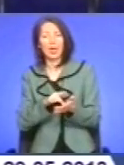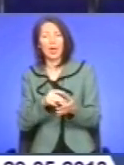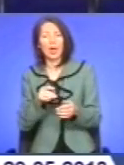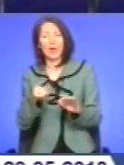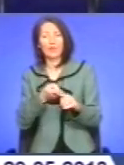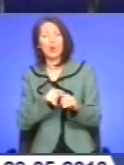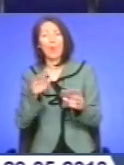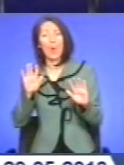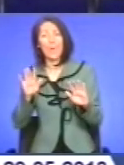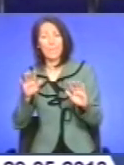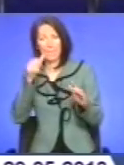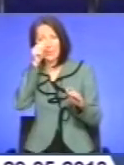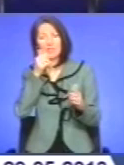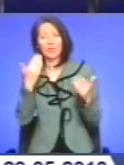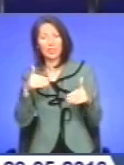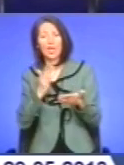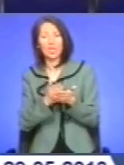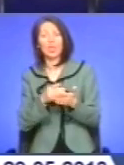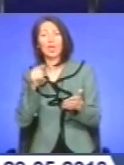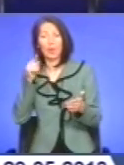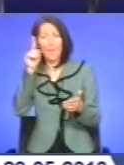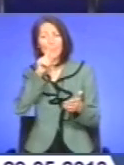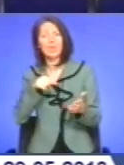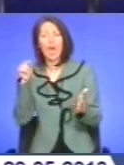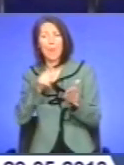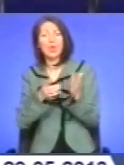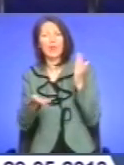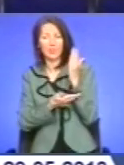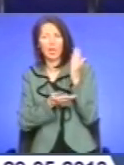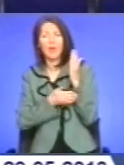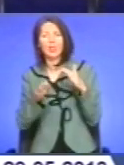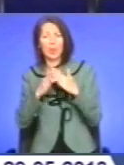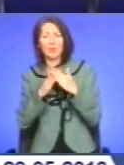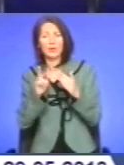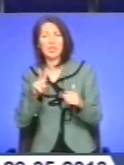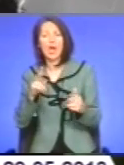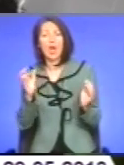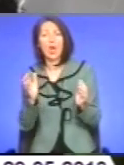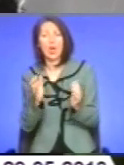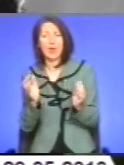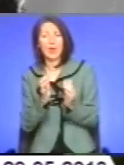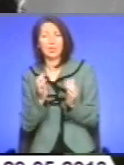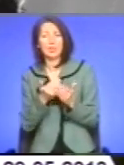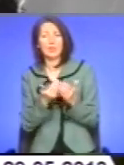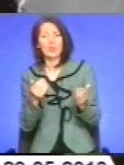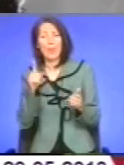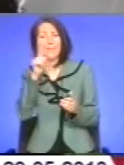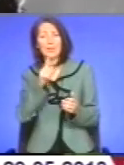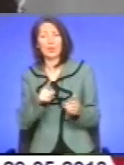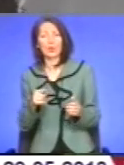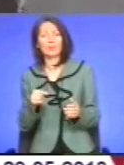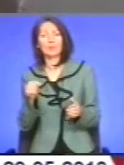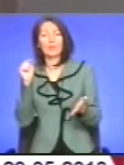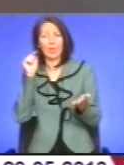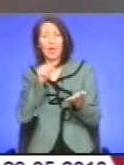ураження дерев та будівель блискавками. Як берегтися від небезпечного розряду далі? Ураження блискавкою –